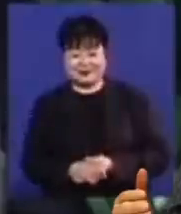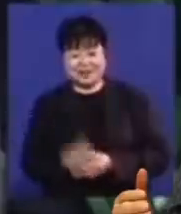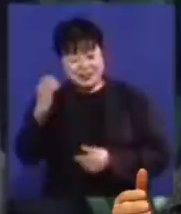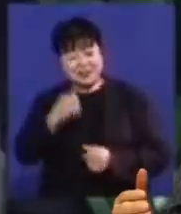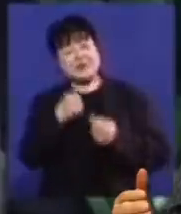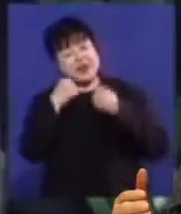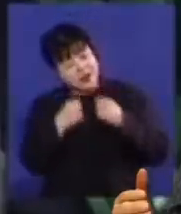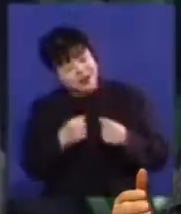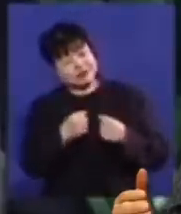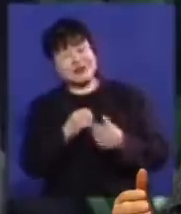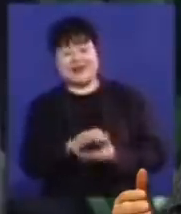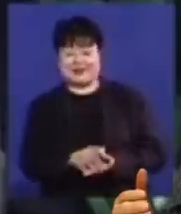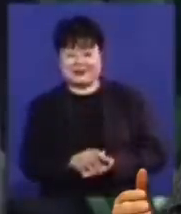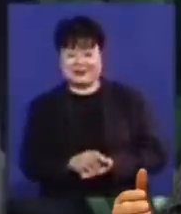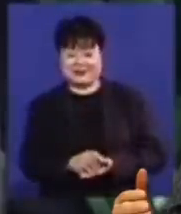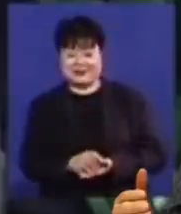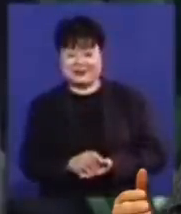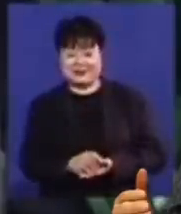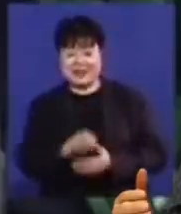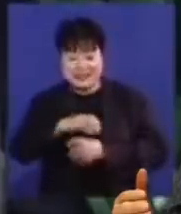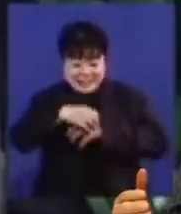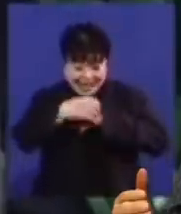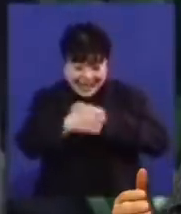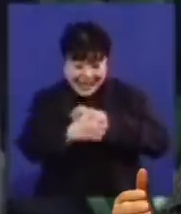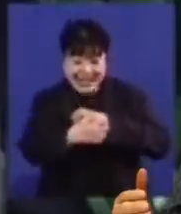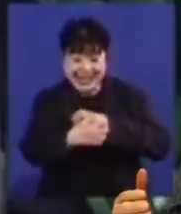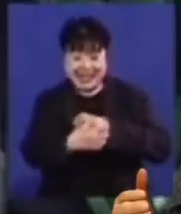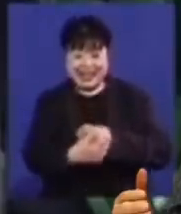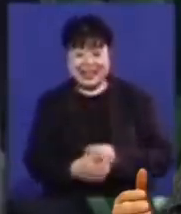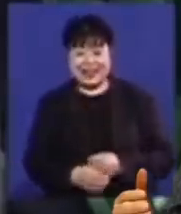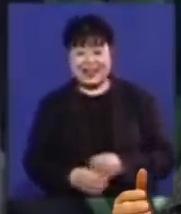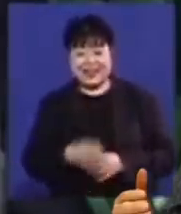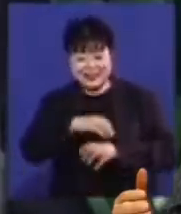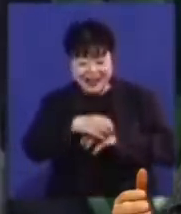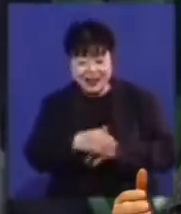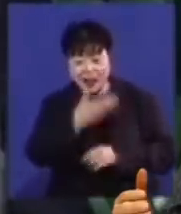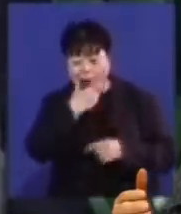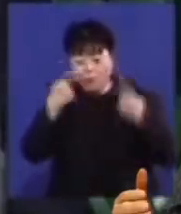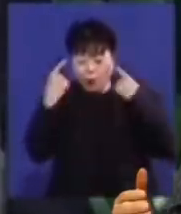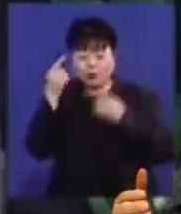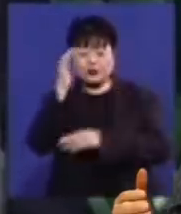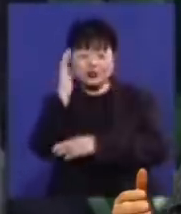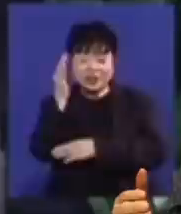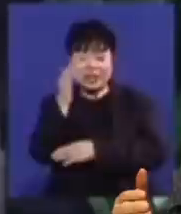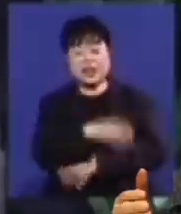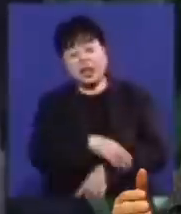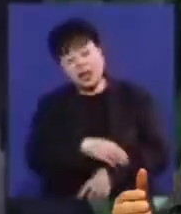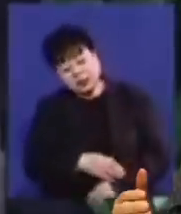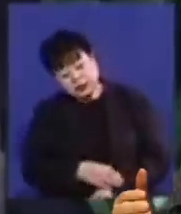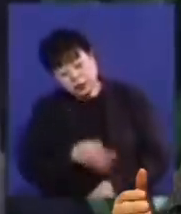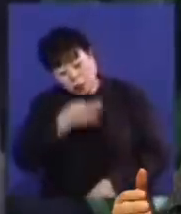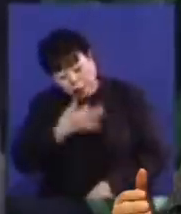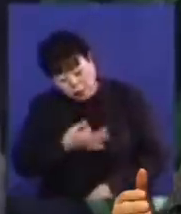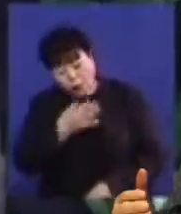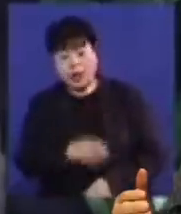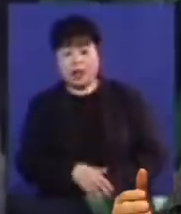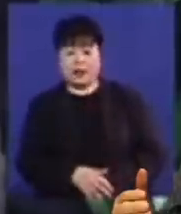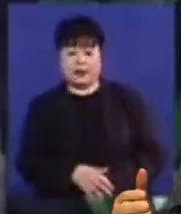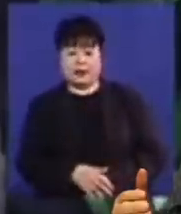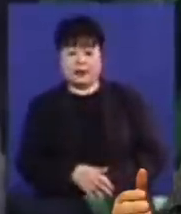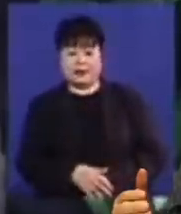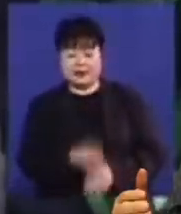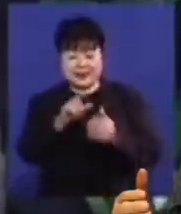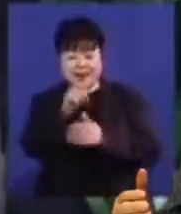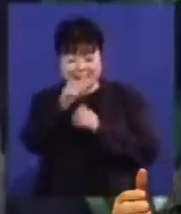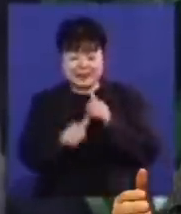성령님이 계시는구나. 전 세계 여러 나라에 가서 복음을 증거할 때 지치고 피곤하고 힘들고 그럴